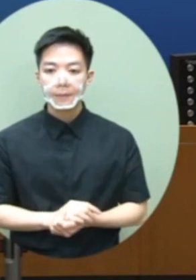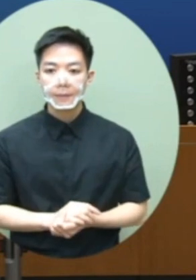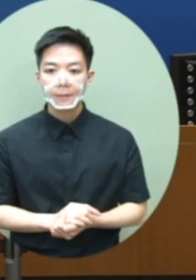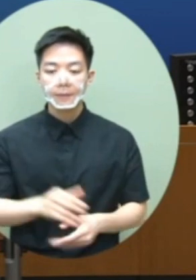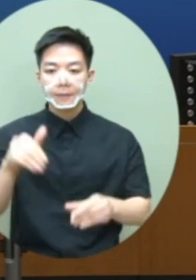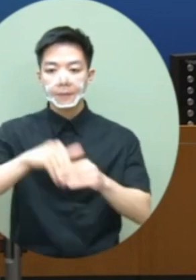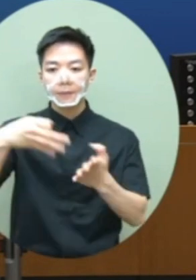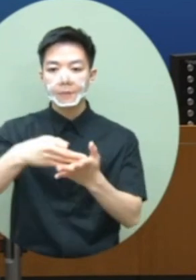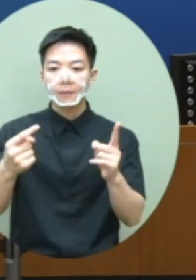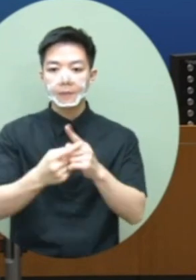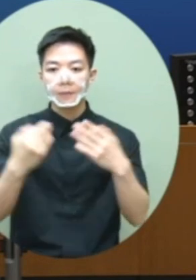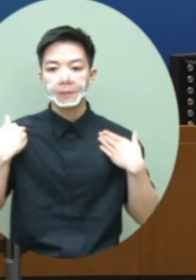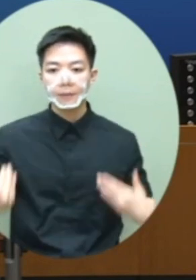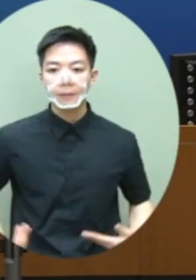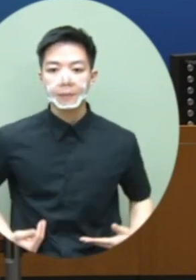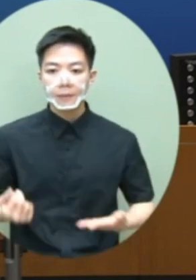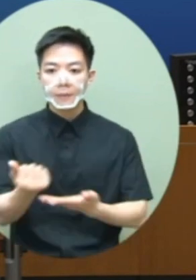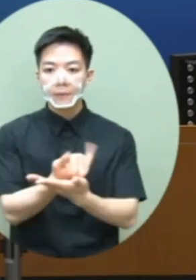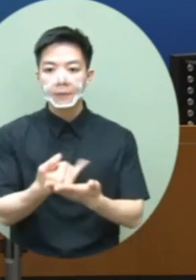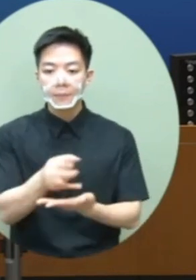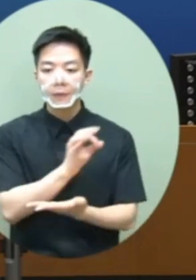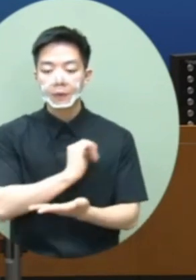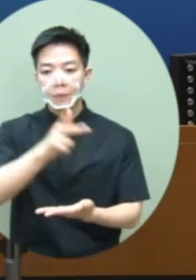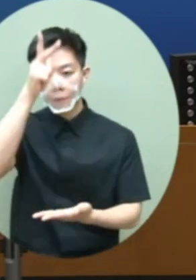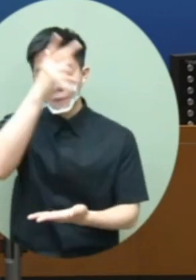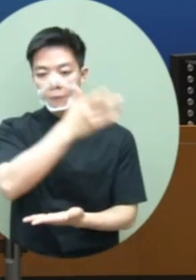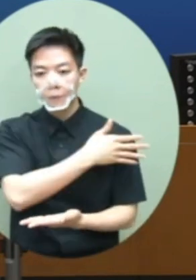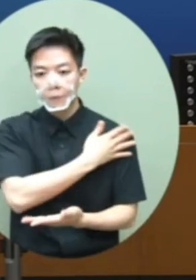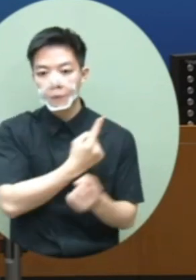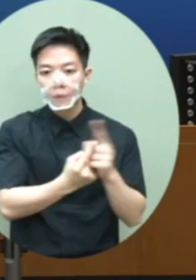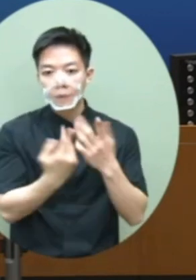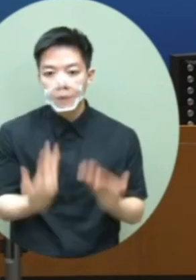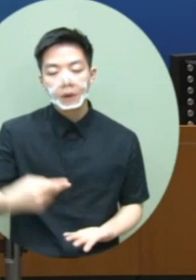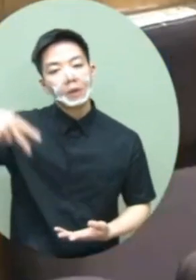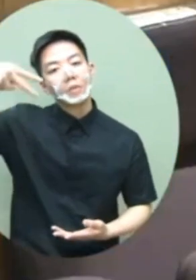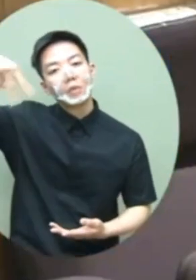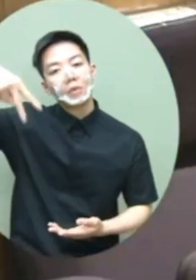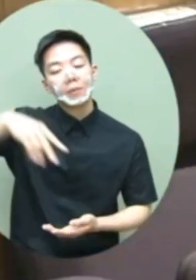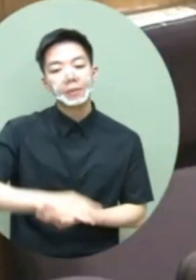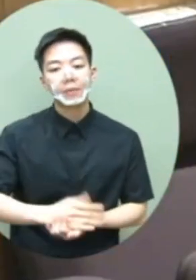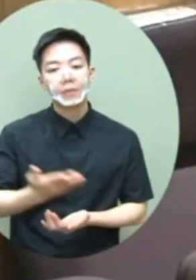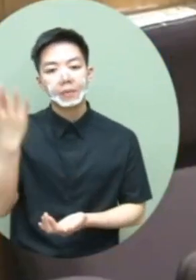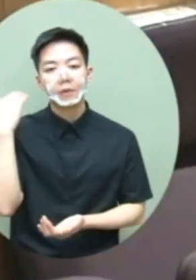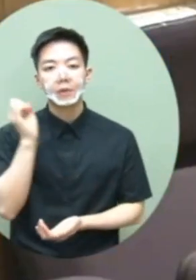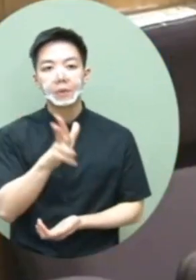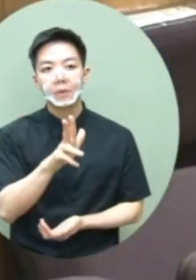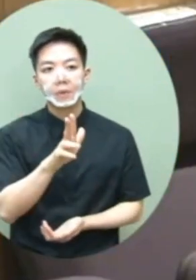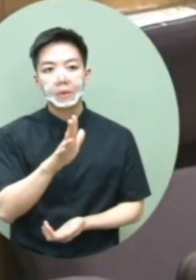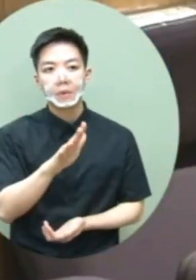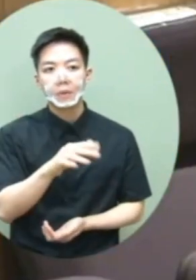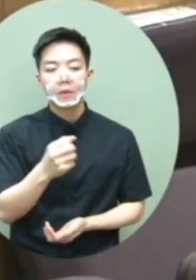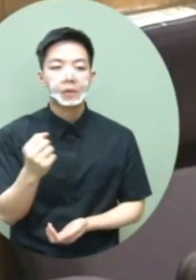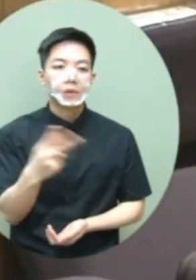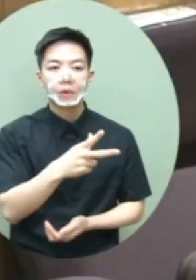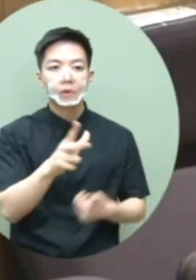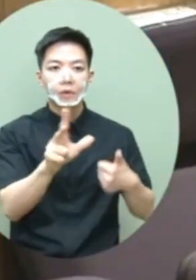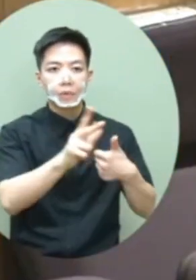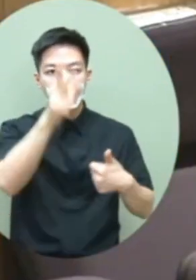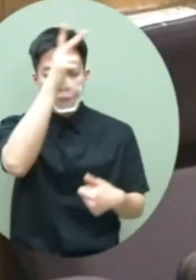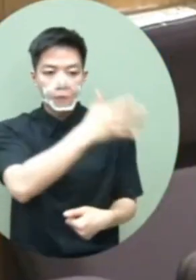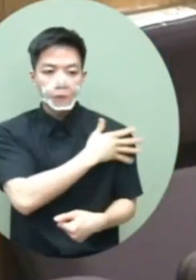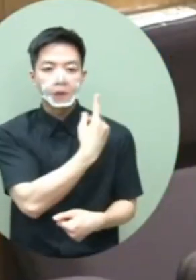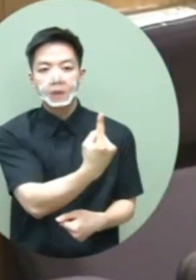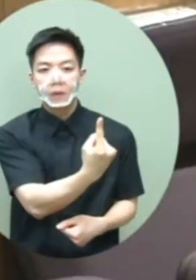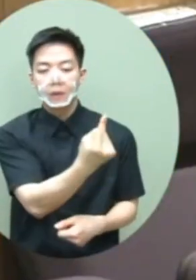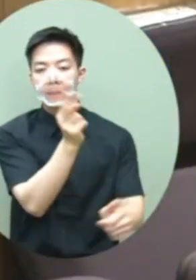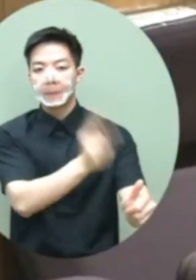審查會的官守成員現在只有兩個，那之前就說會任命多個的主要，即係多一個主要官員，咁幾時會任